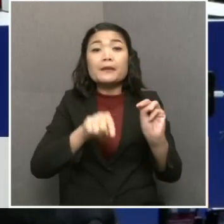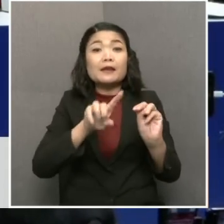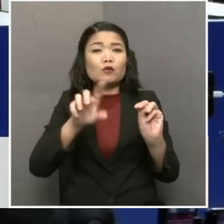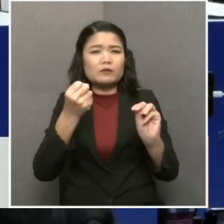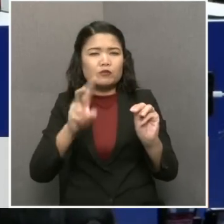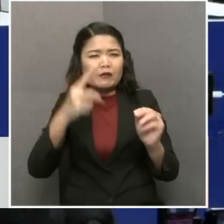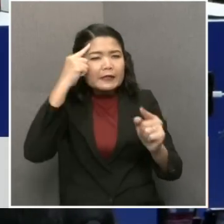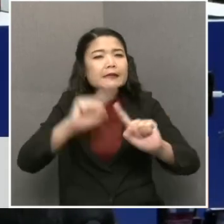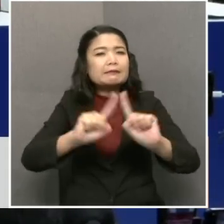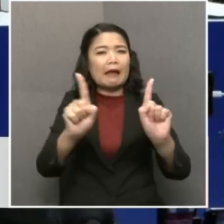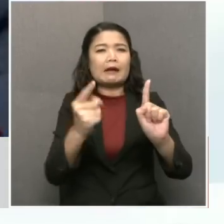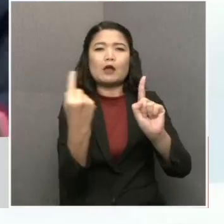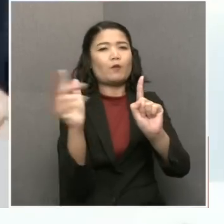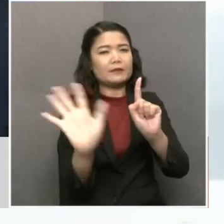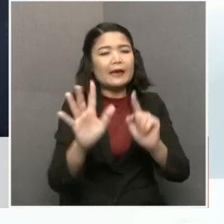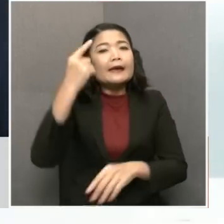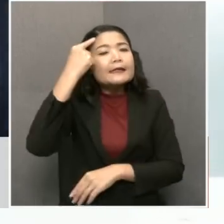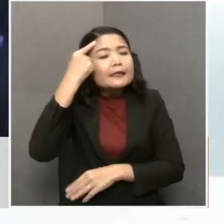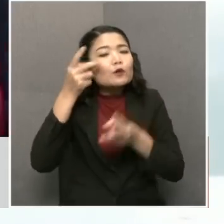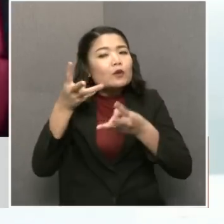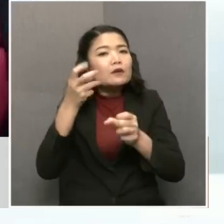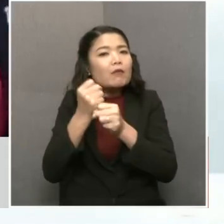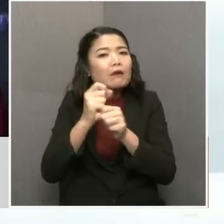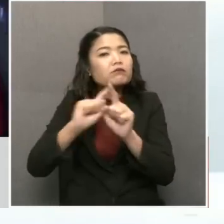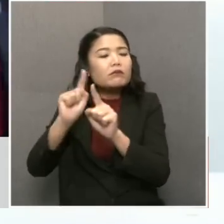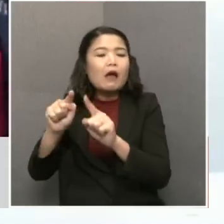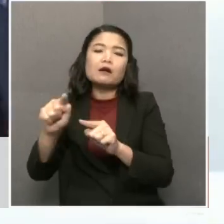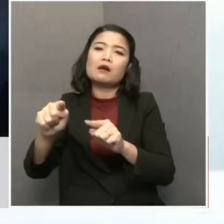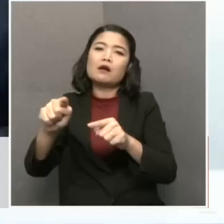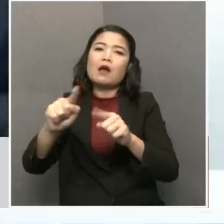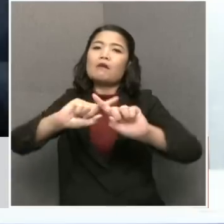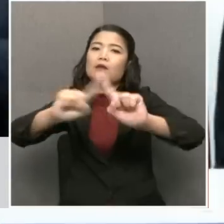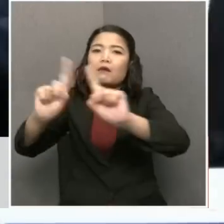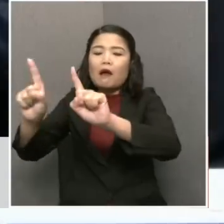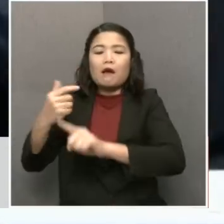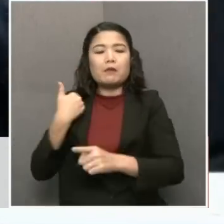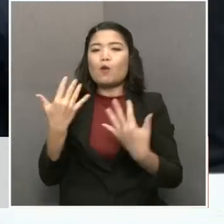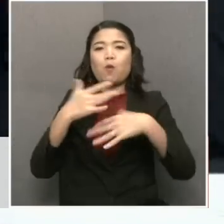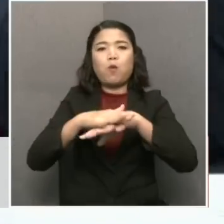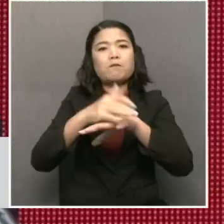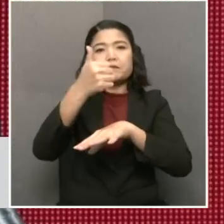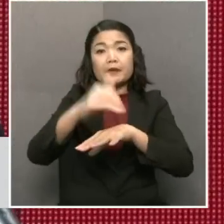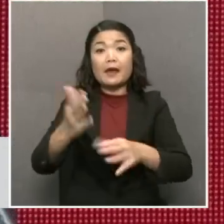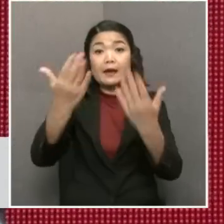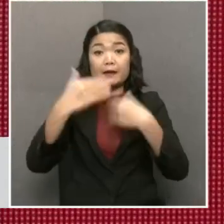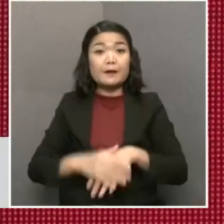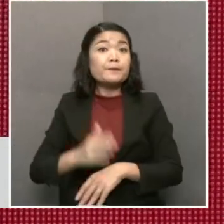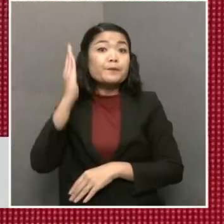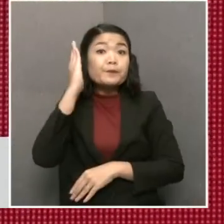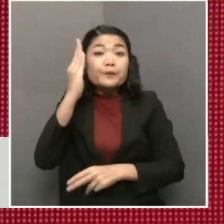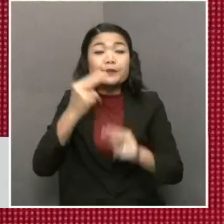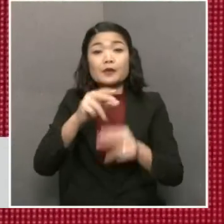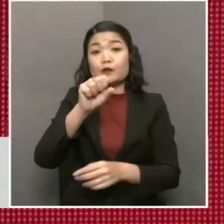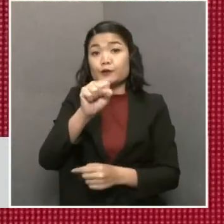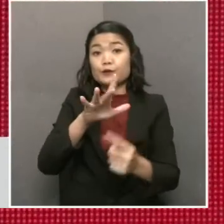ท่านั้นหากแต่แนวความคิดวิธีการทำงานก็ยังแตกต่างกันมากเช่นเดียวกับนายสุวัฒน์ลิพตะพันลบประ